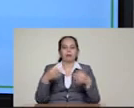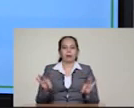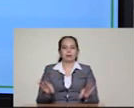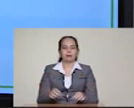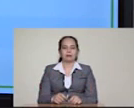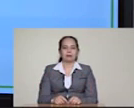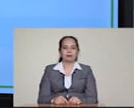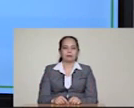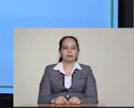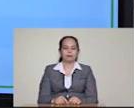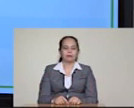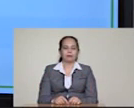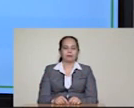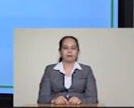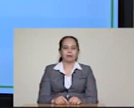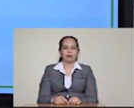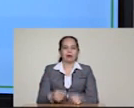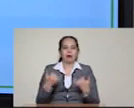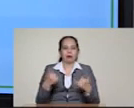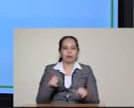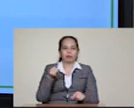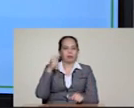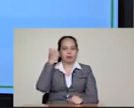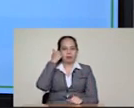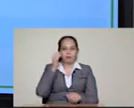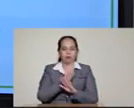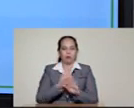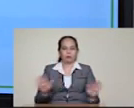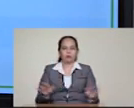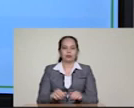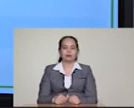освободится? Разве ты не помнишь?